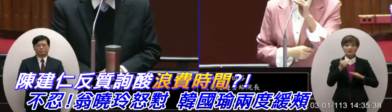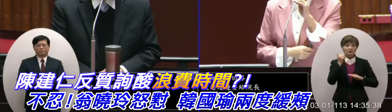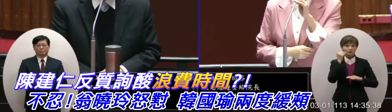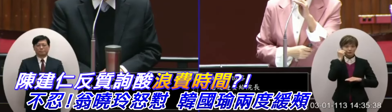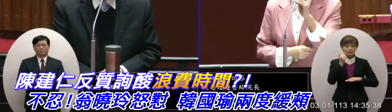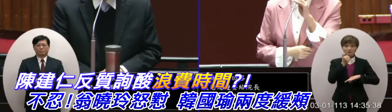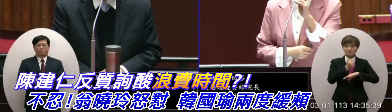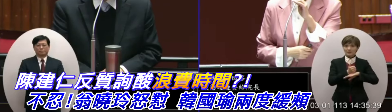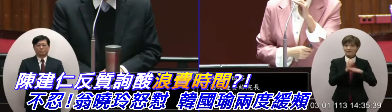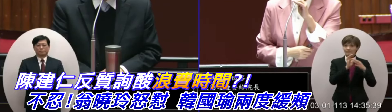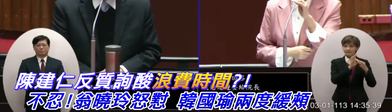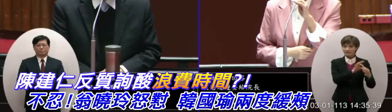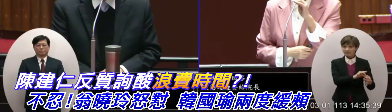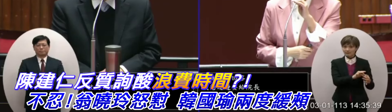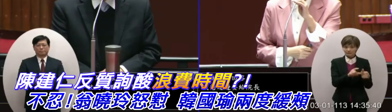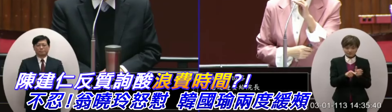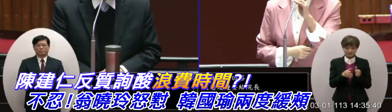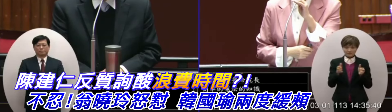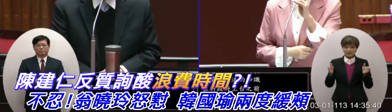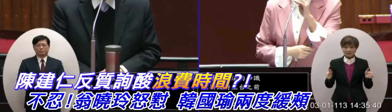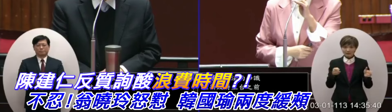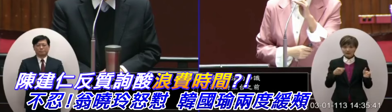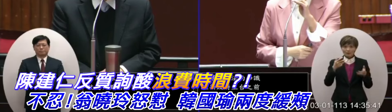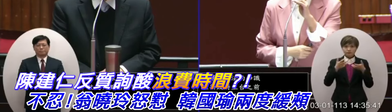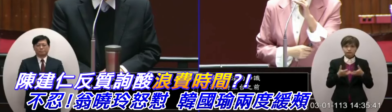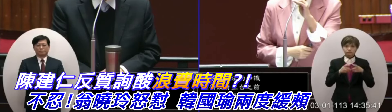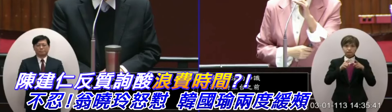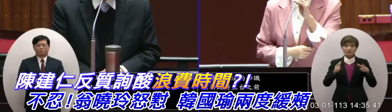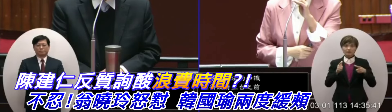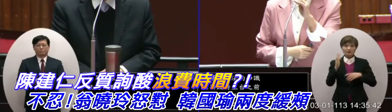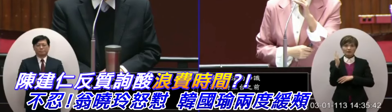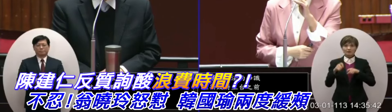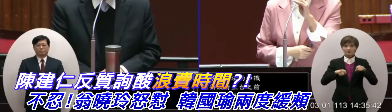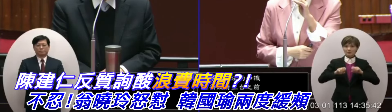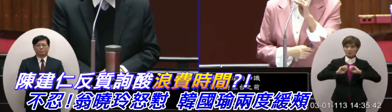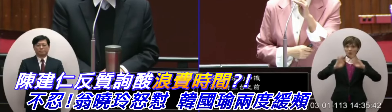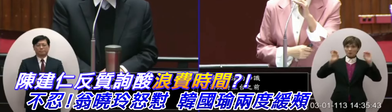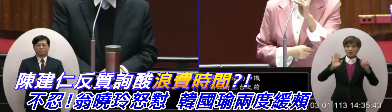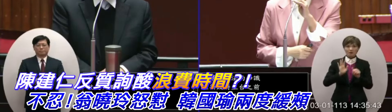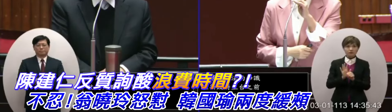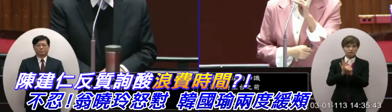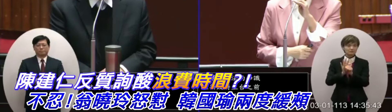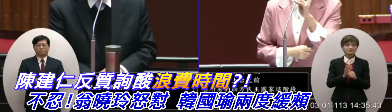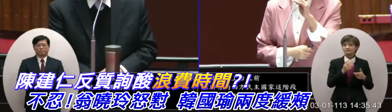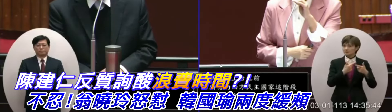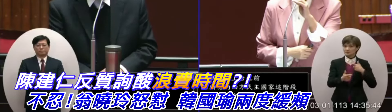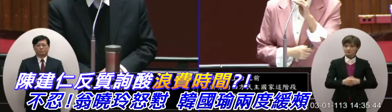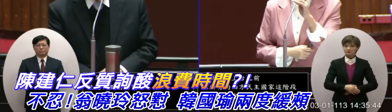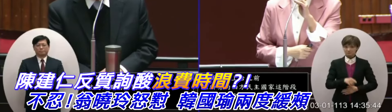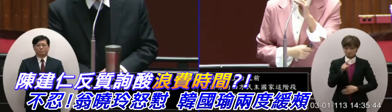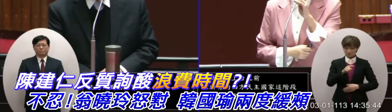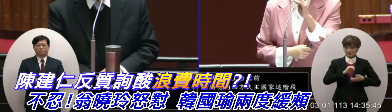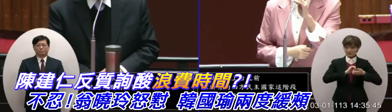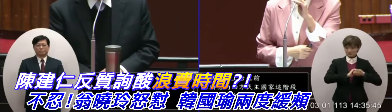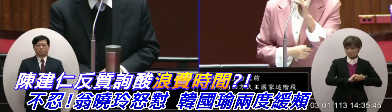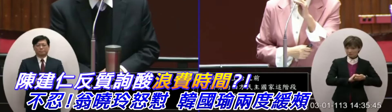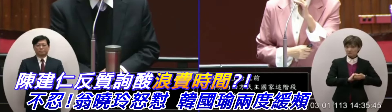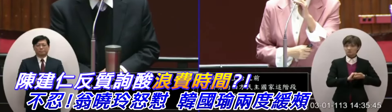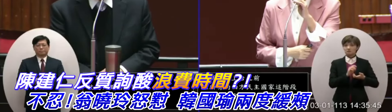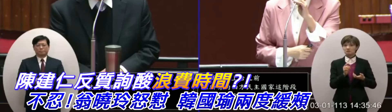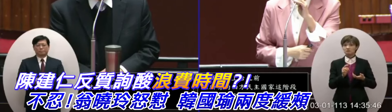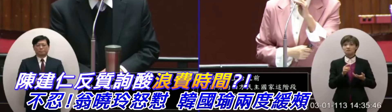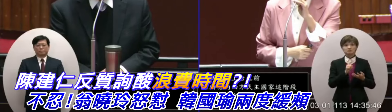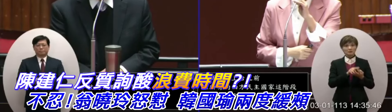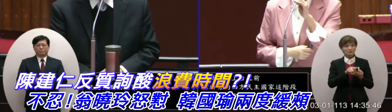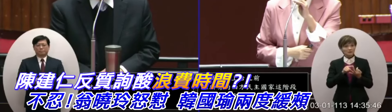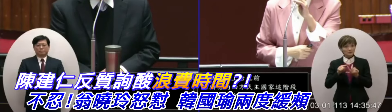再做任何重大的政策推动。您所做的政策，您所做的决定，基于责任